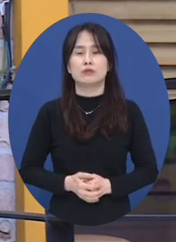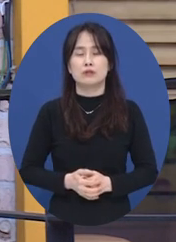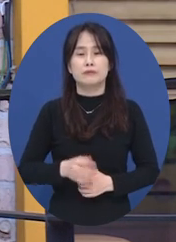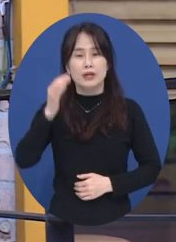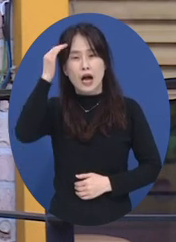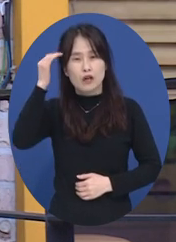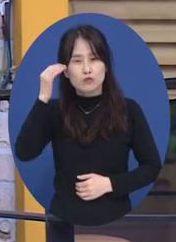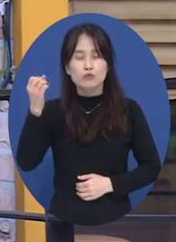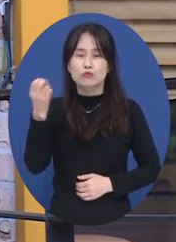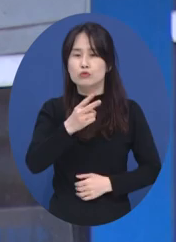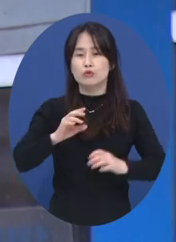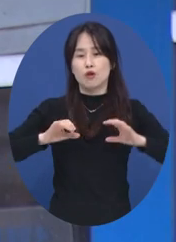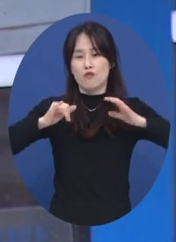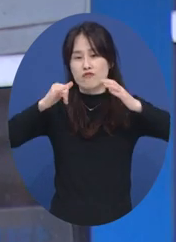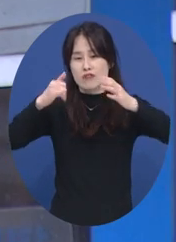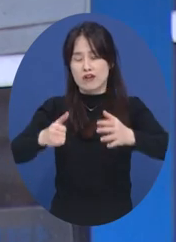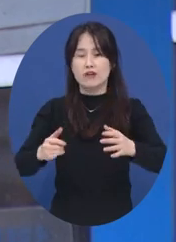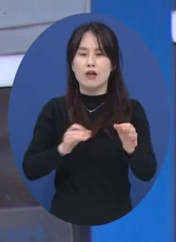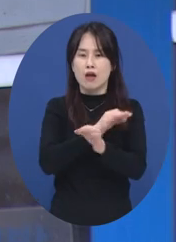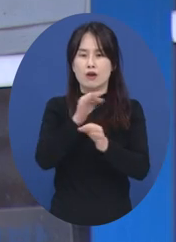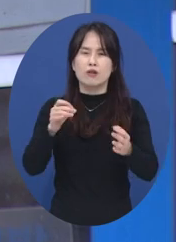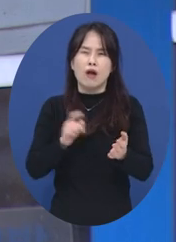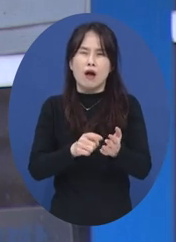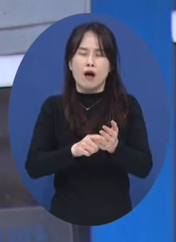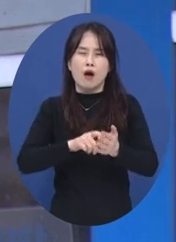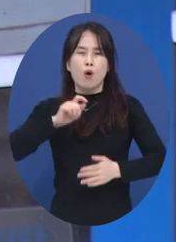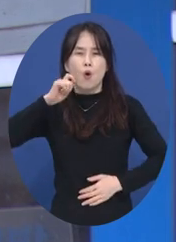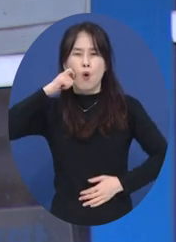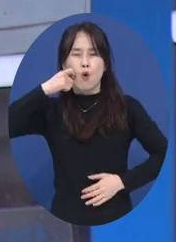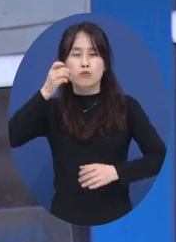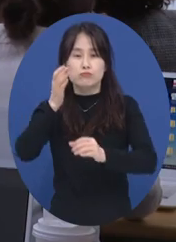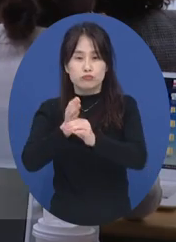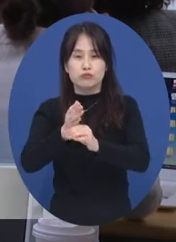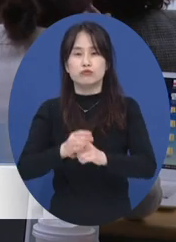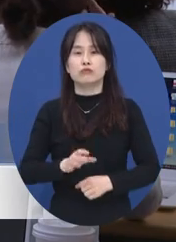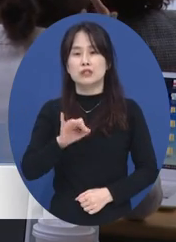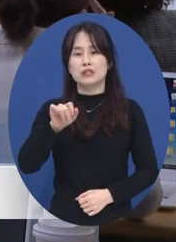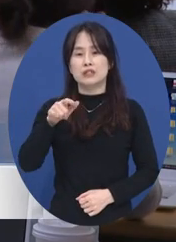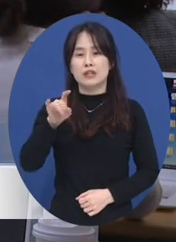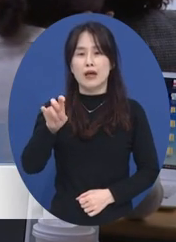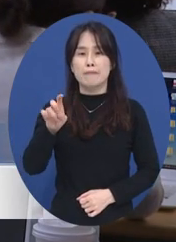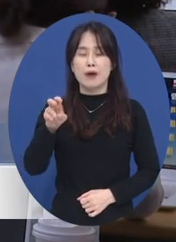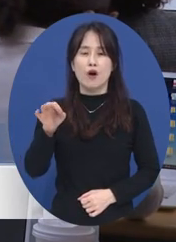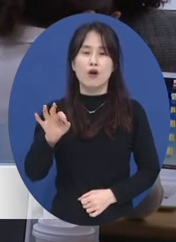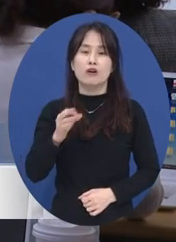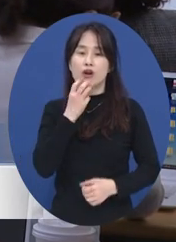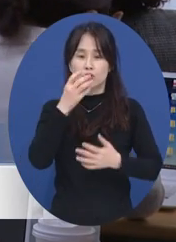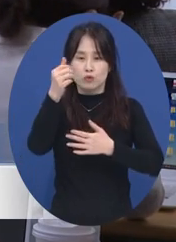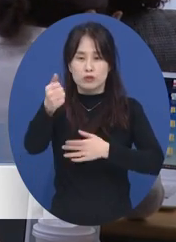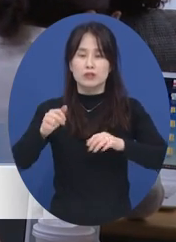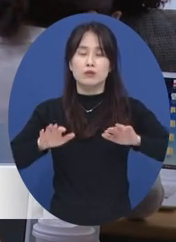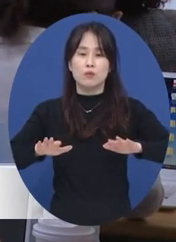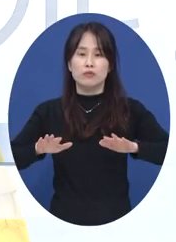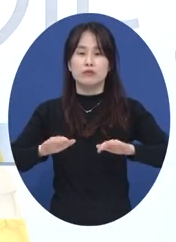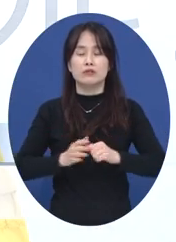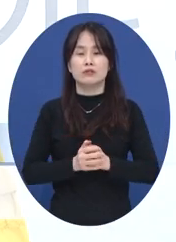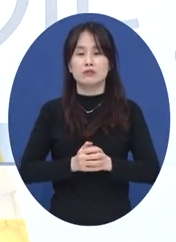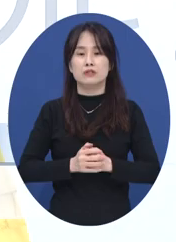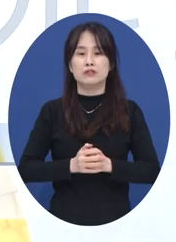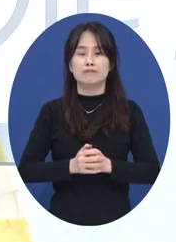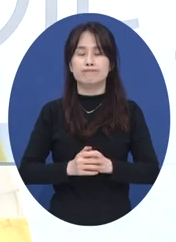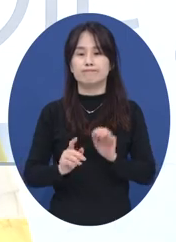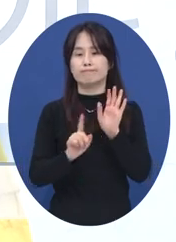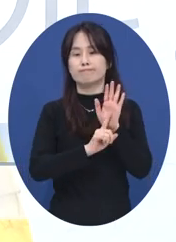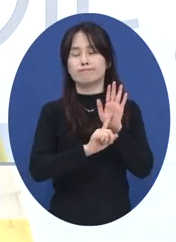우리나라는 물론 전 세계 경제의 초비상이 걸렸습니다 이재명 경기도지사는 20일 오늘 경기